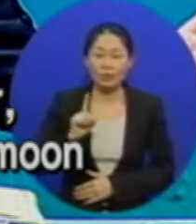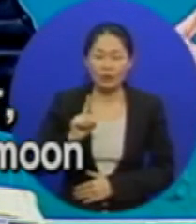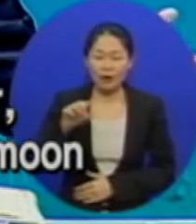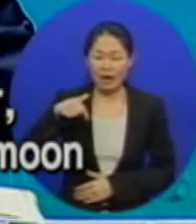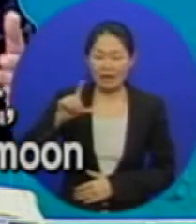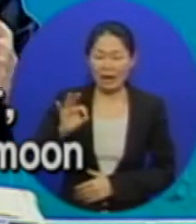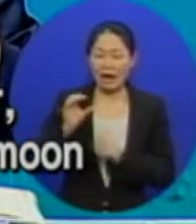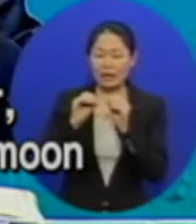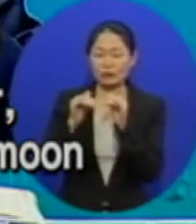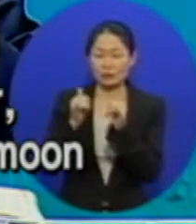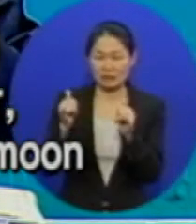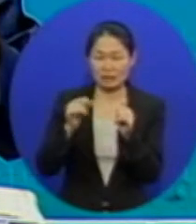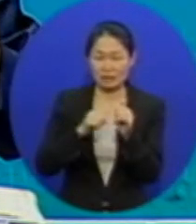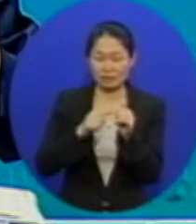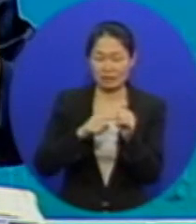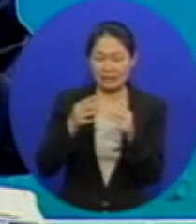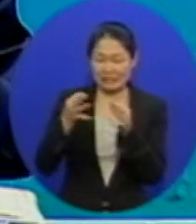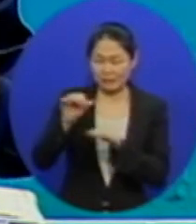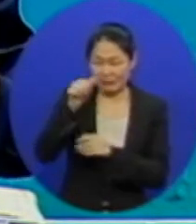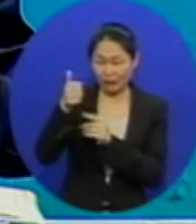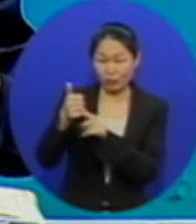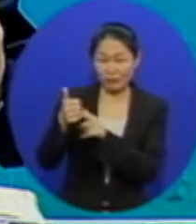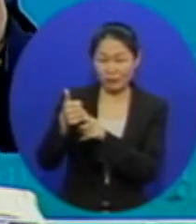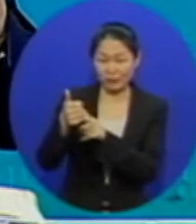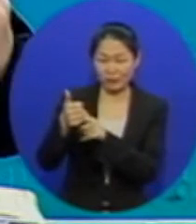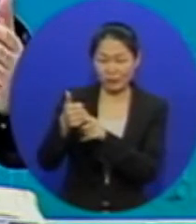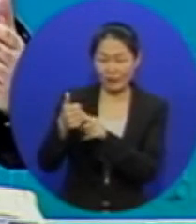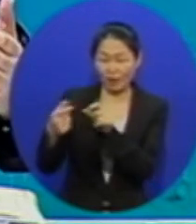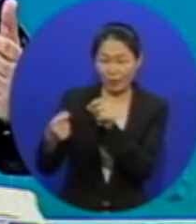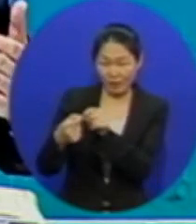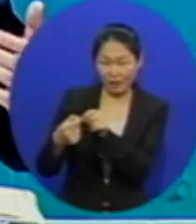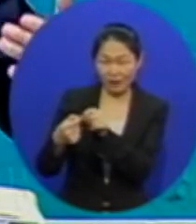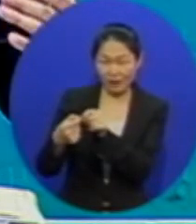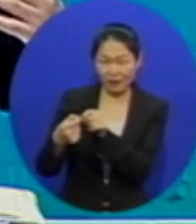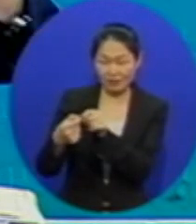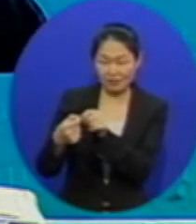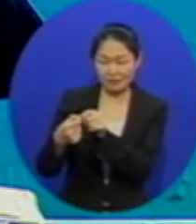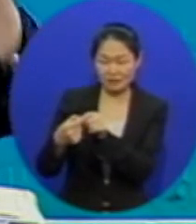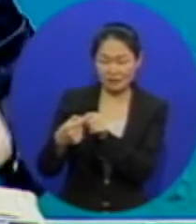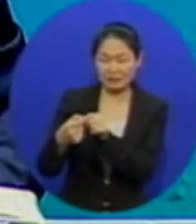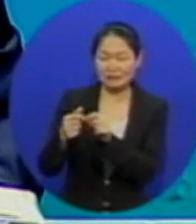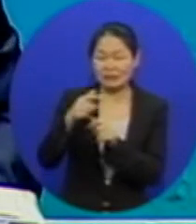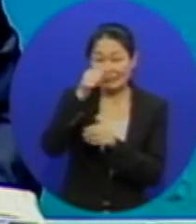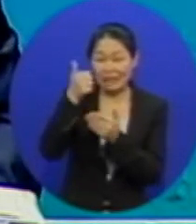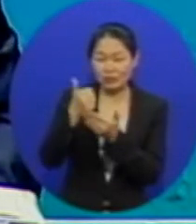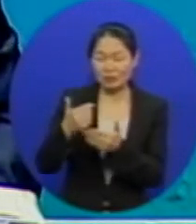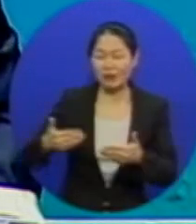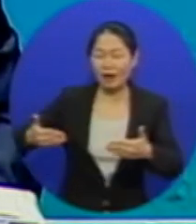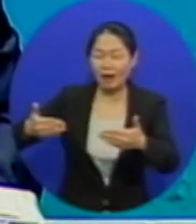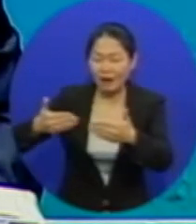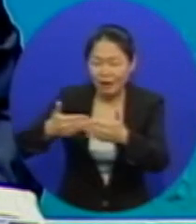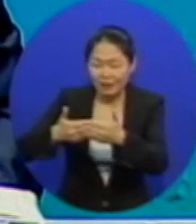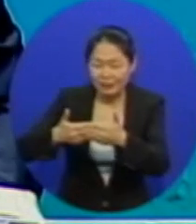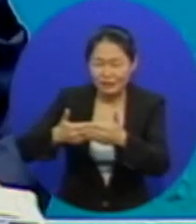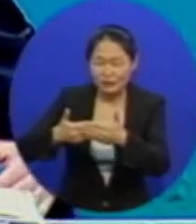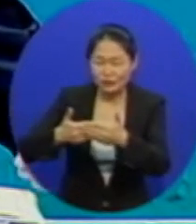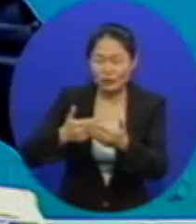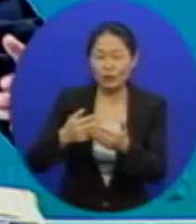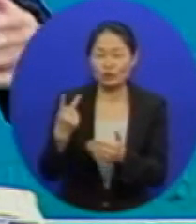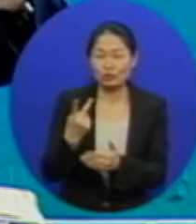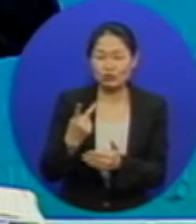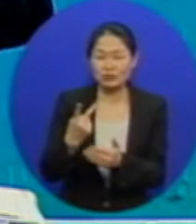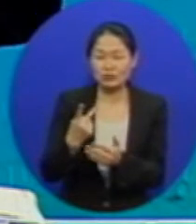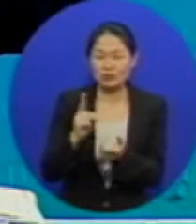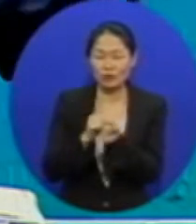전도사님이 그 김 장로님 일하는 분 옆에 와서 그 장르는 그걸 않았어 그저 2분이